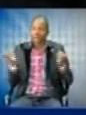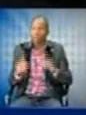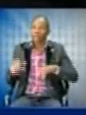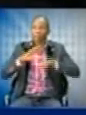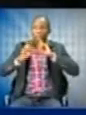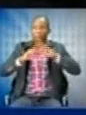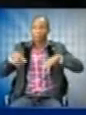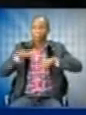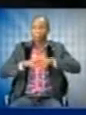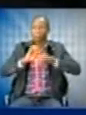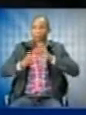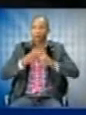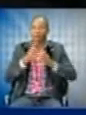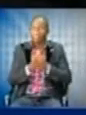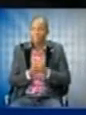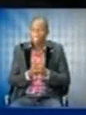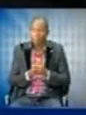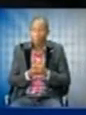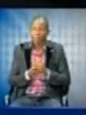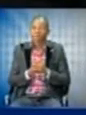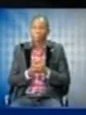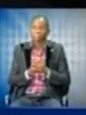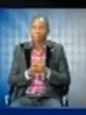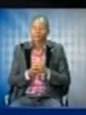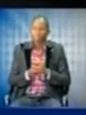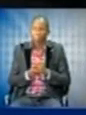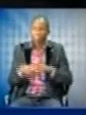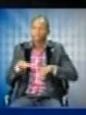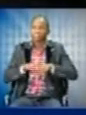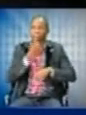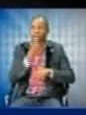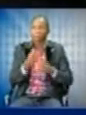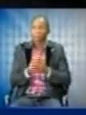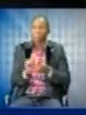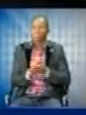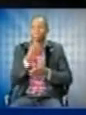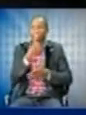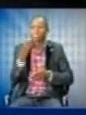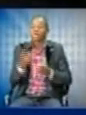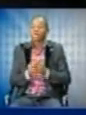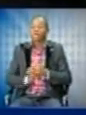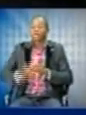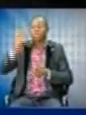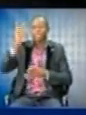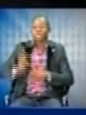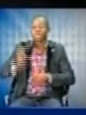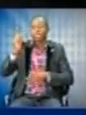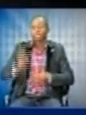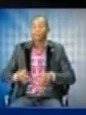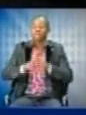Lubumbashi, jusque Kolwezi, Dilo, Sando, Kapanga, avec une route